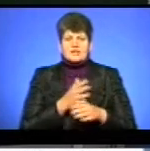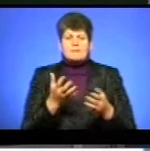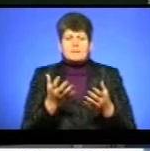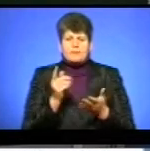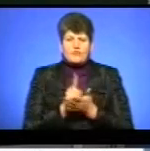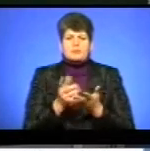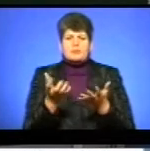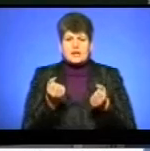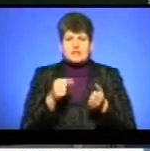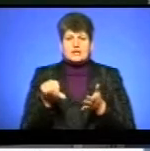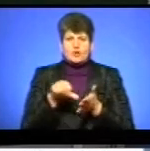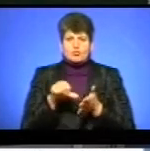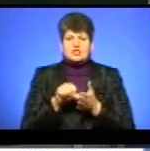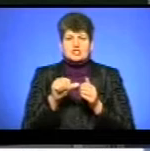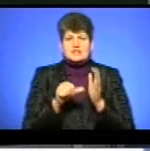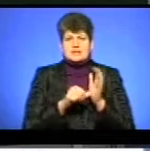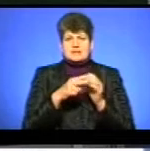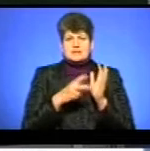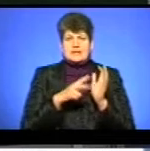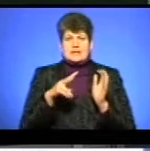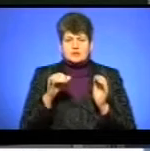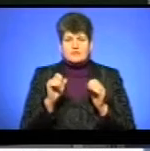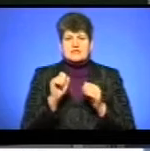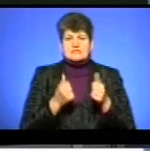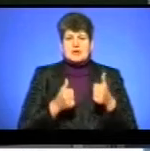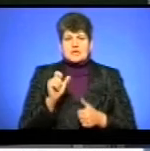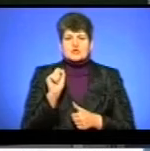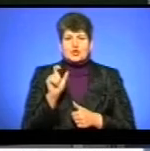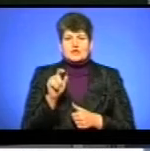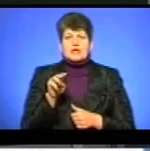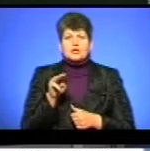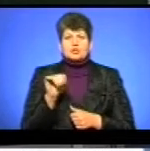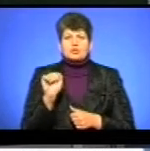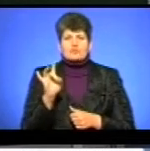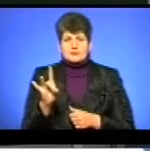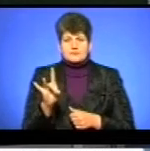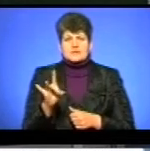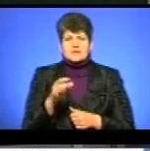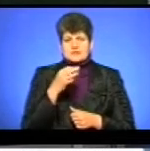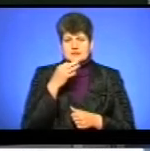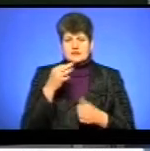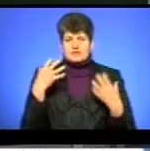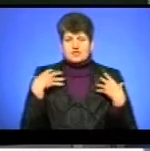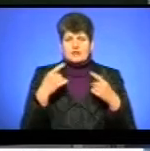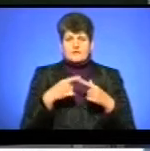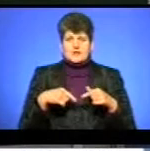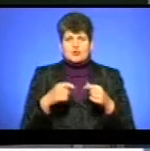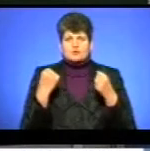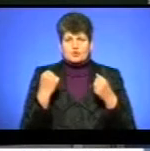участь 16-18 листопада у змаганнях «Золотий тур», повідомив Василь Петрук, начальник відділу спорту